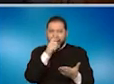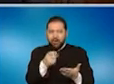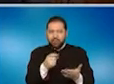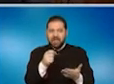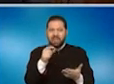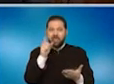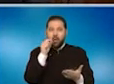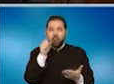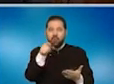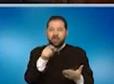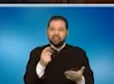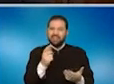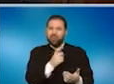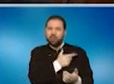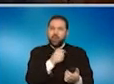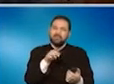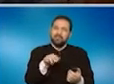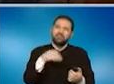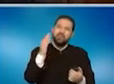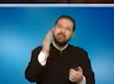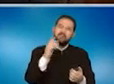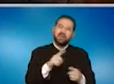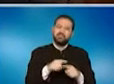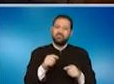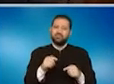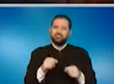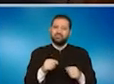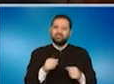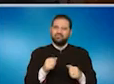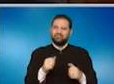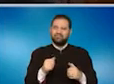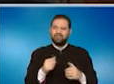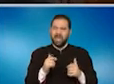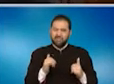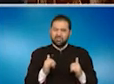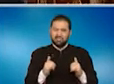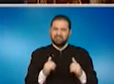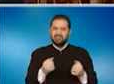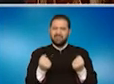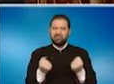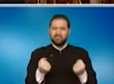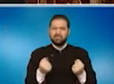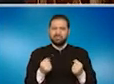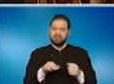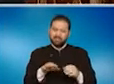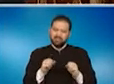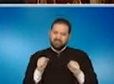poate duce mai departe înfrângerea și, după cum știm, se aruncă în apă. Un